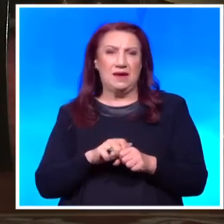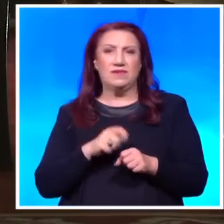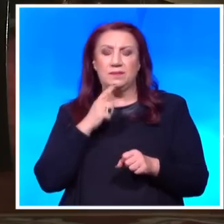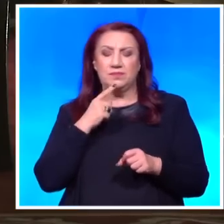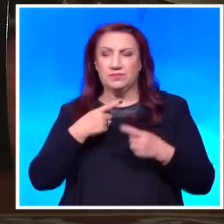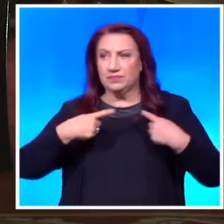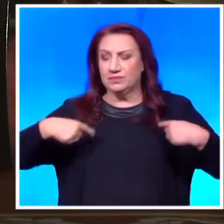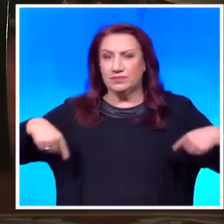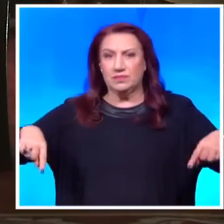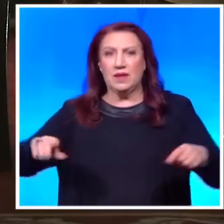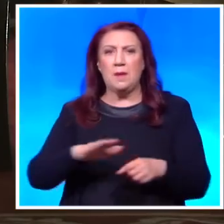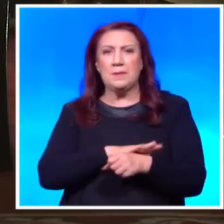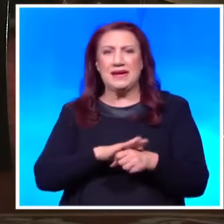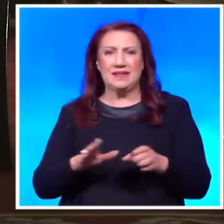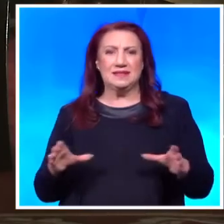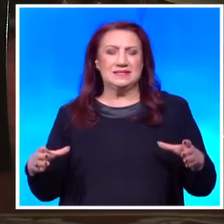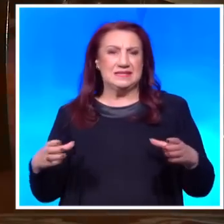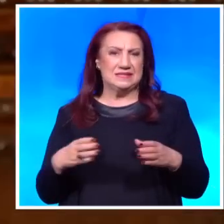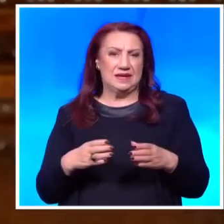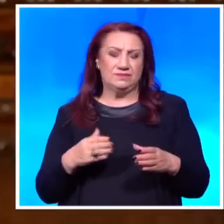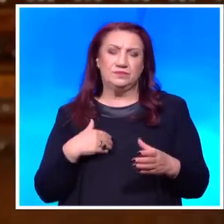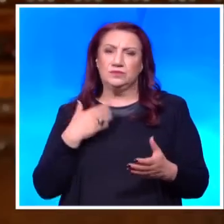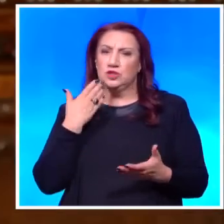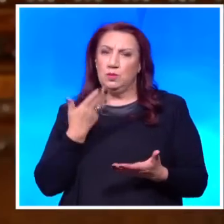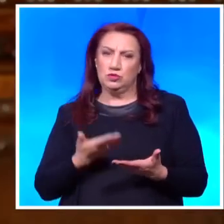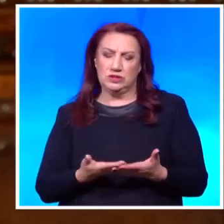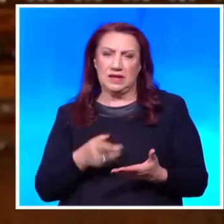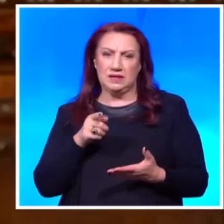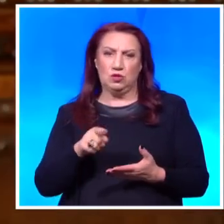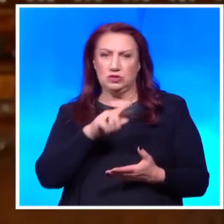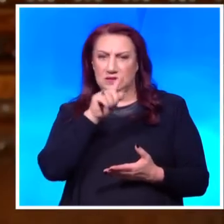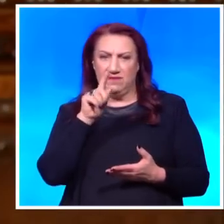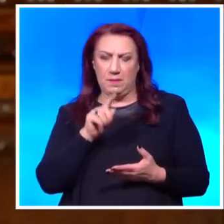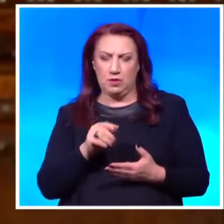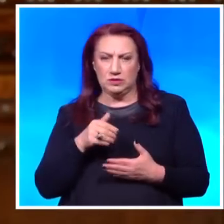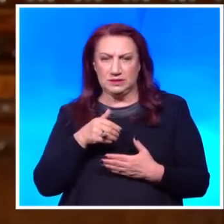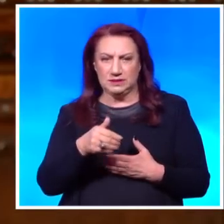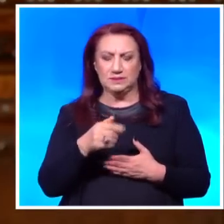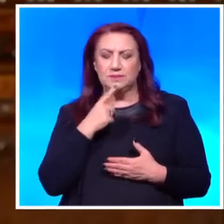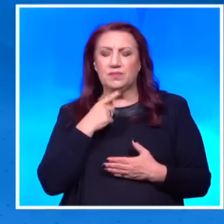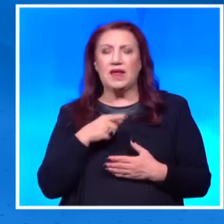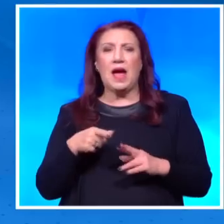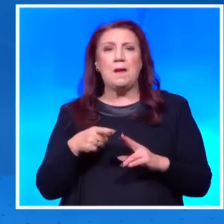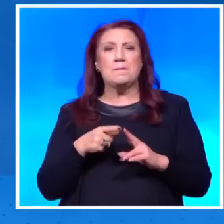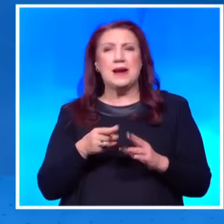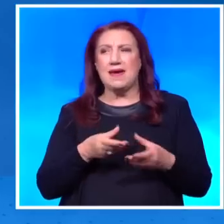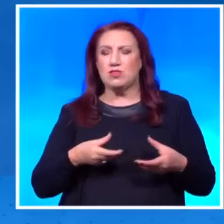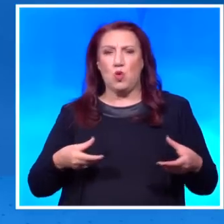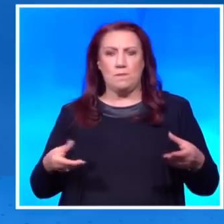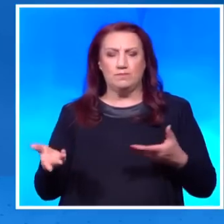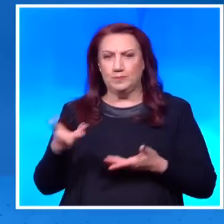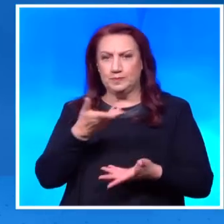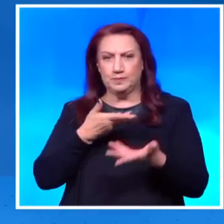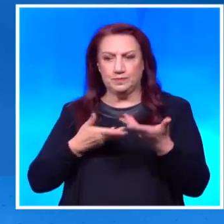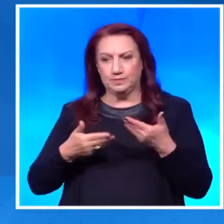аз ще поставя този въпрос на обсъждане на пленума на ВСС, който ще бъде свикан в този четвъртък. На това мнение са и